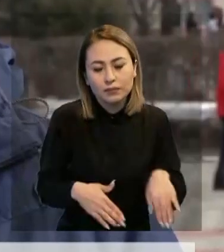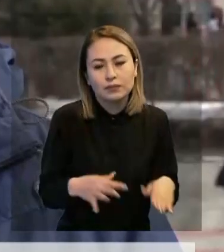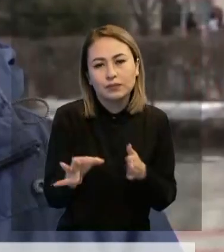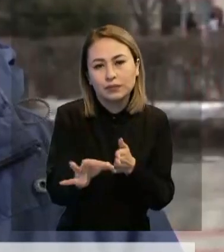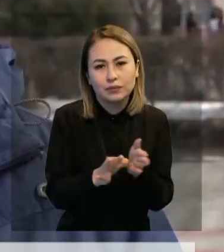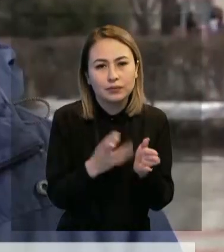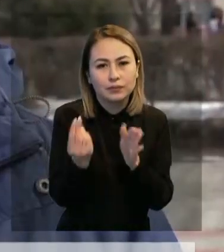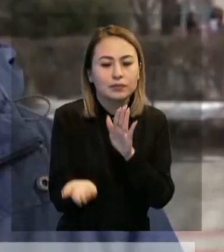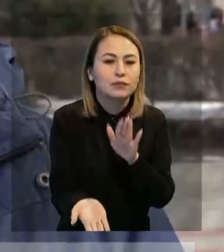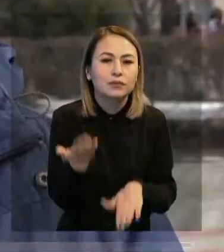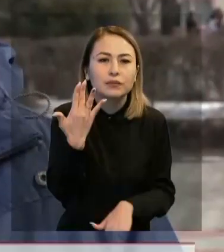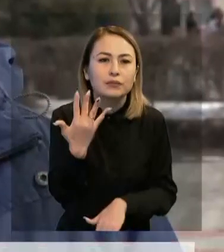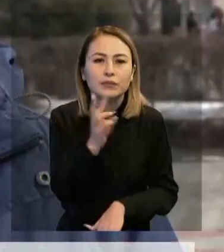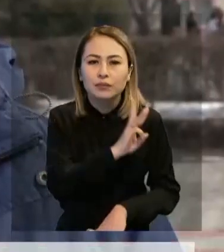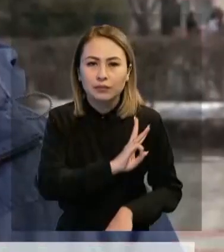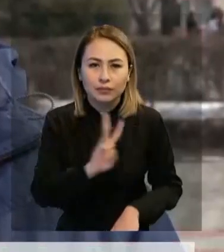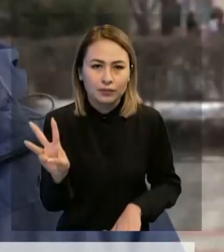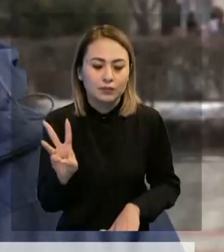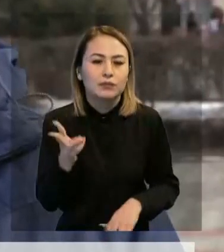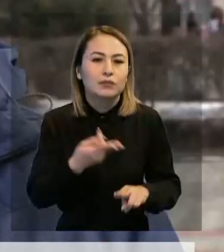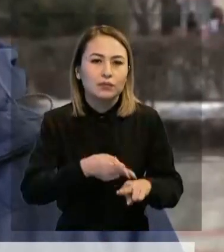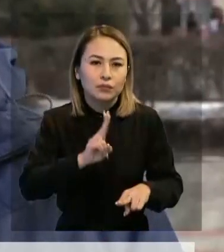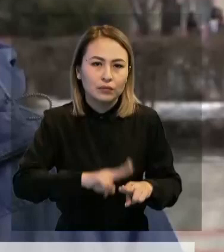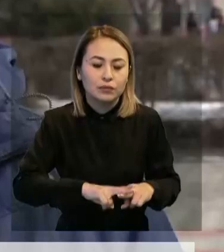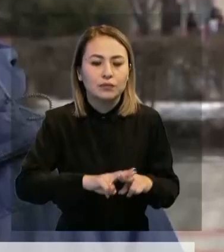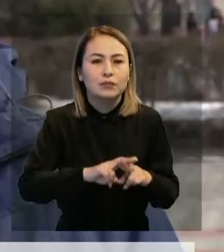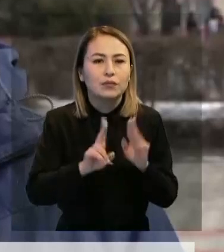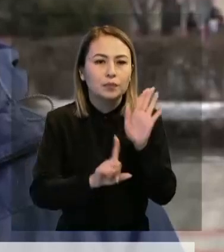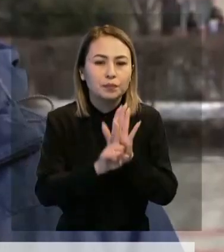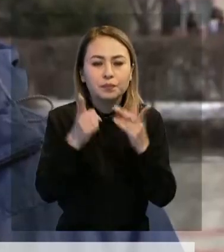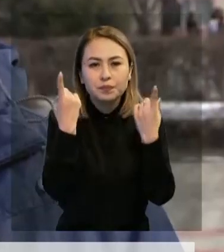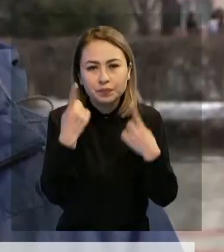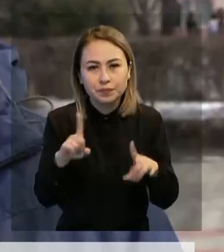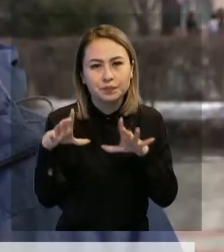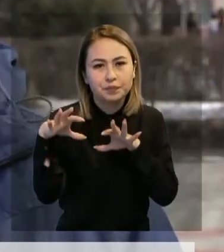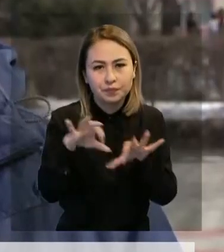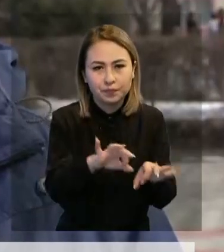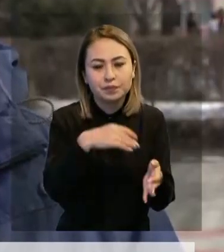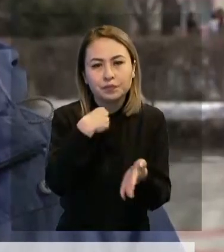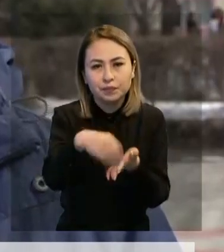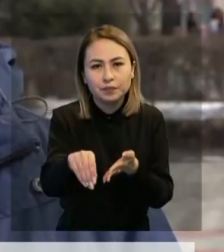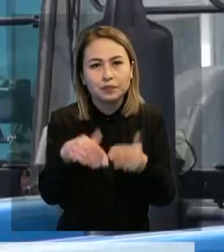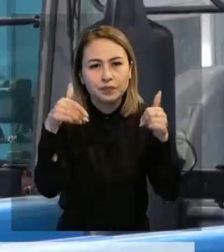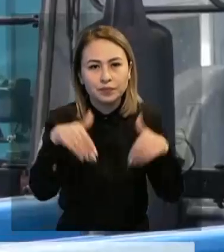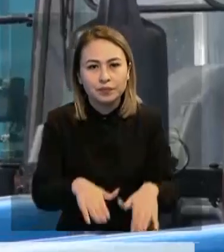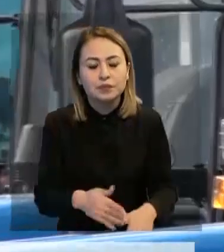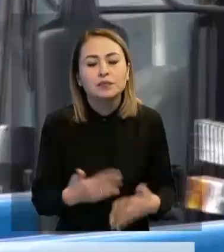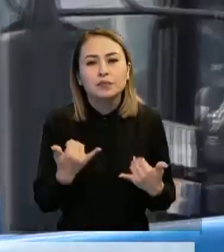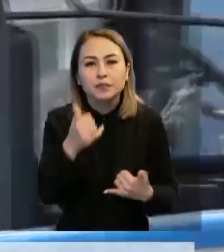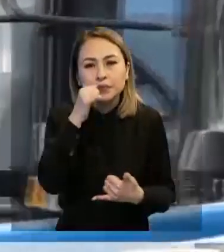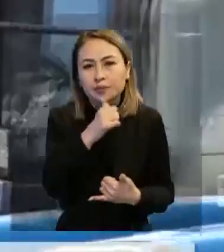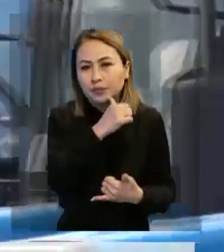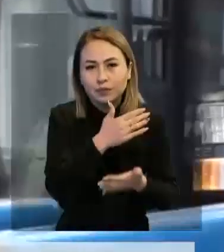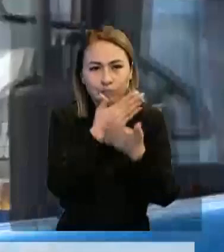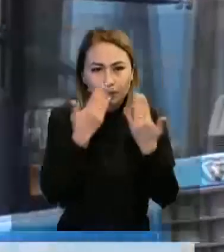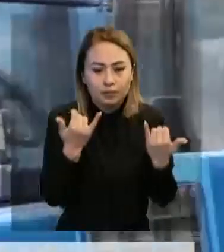бірден 5 миллион теңгеге қымбаттап кетті. Сондықтан енді басқа трактор сатып алуға шешім қабылдадым. Жасыратыны